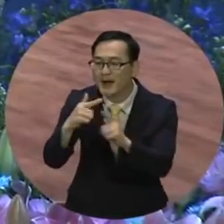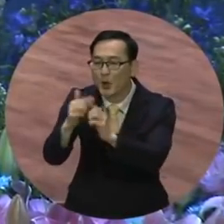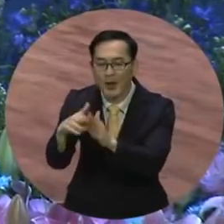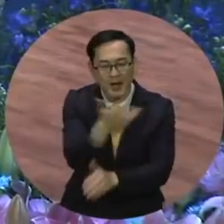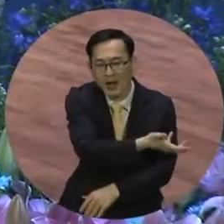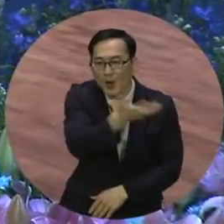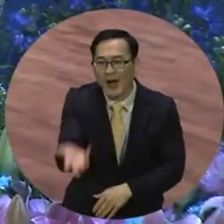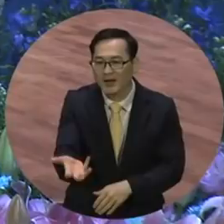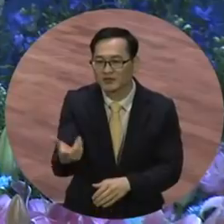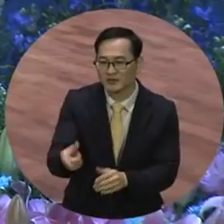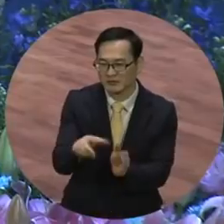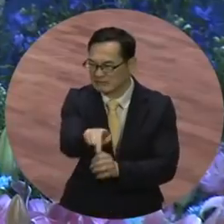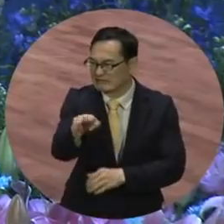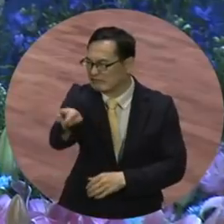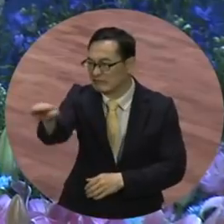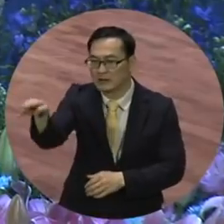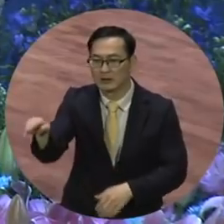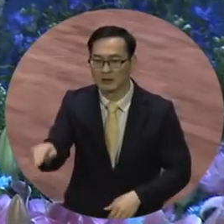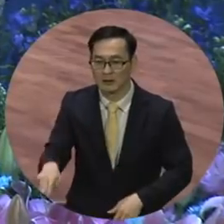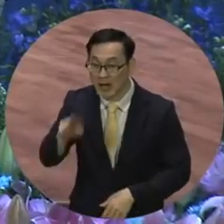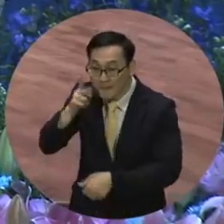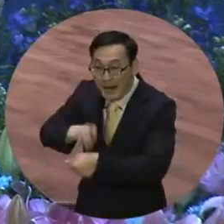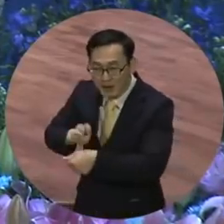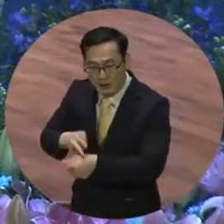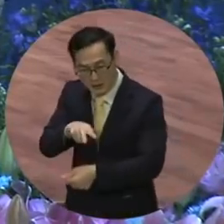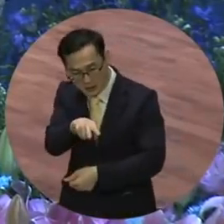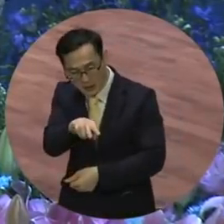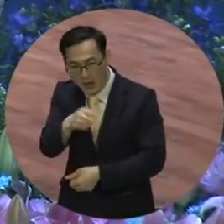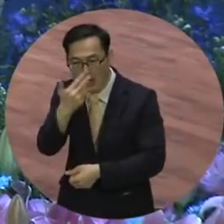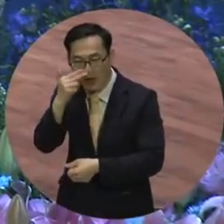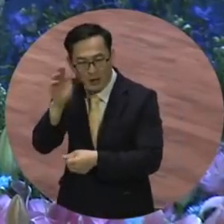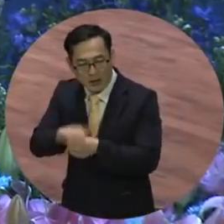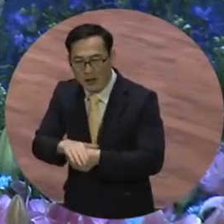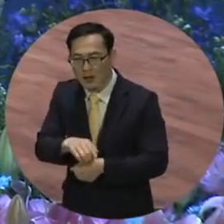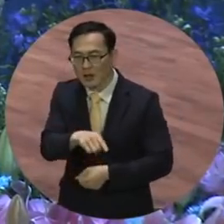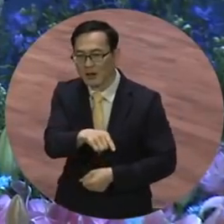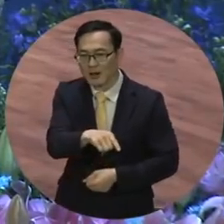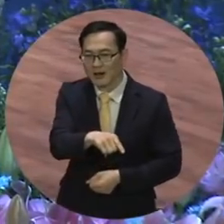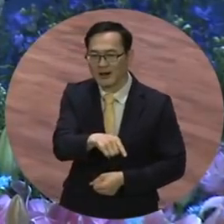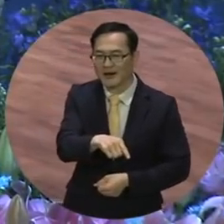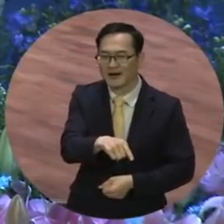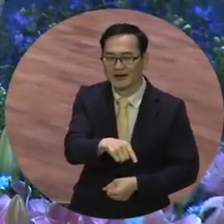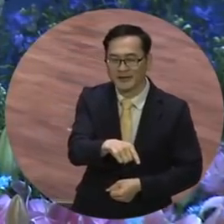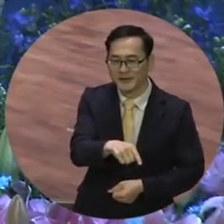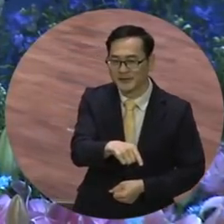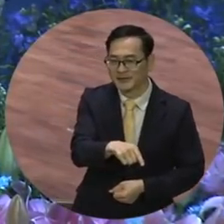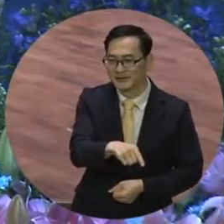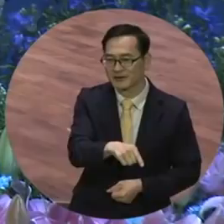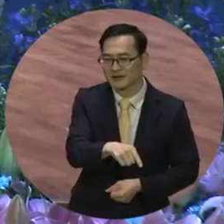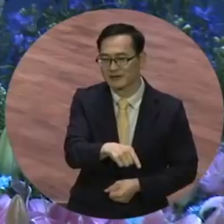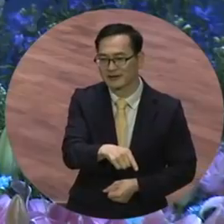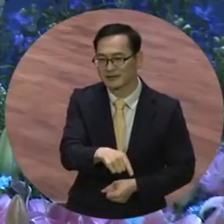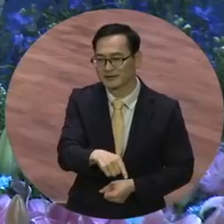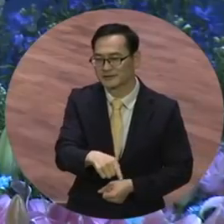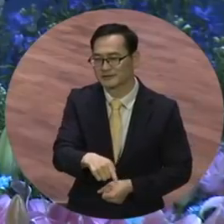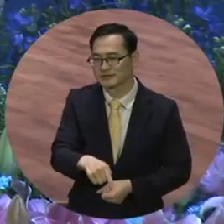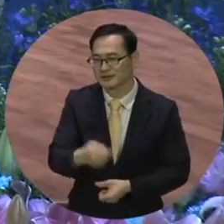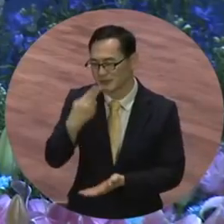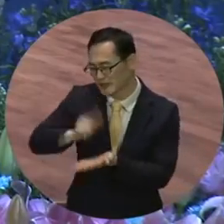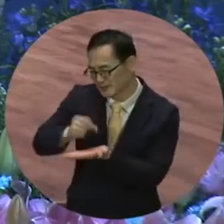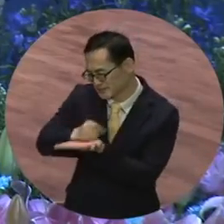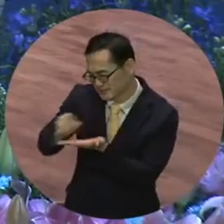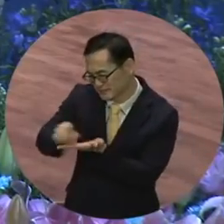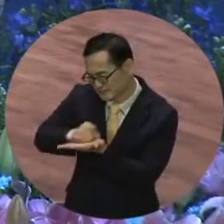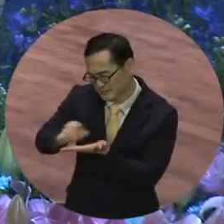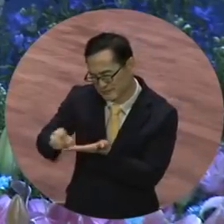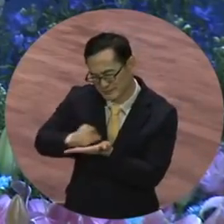거예요 지금. 그 바울이 너무 기가 막혀서 지금 이 말씀을 이 편지를